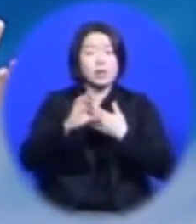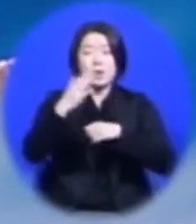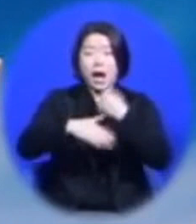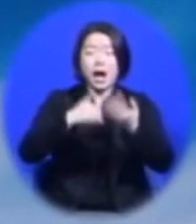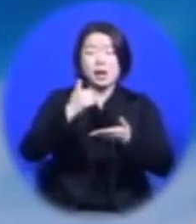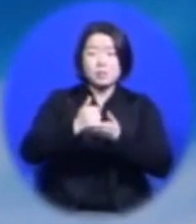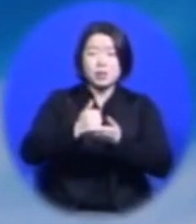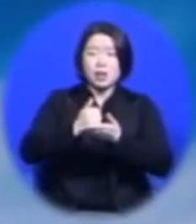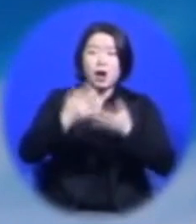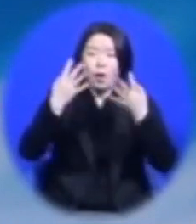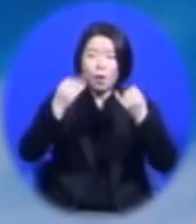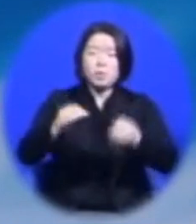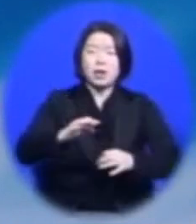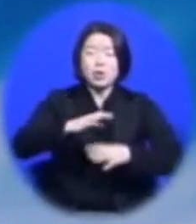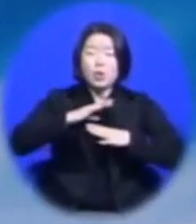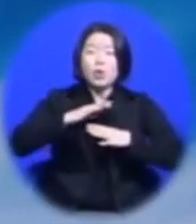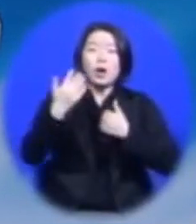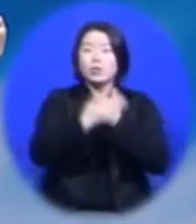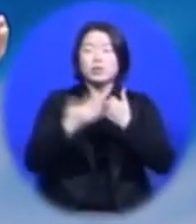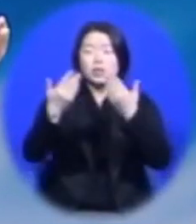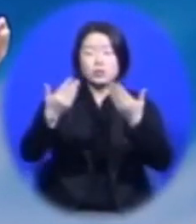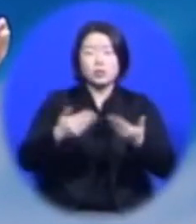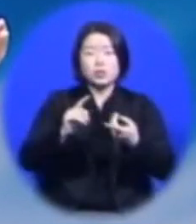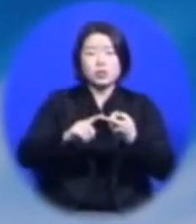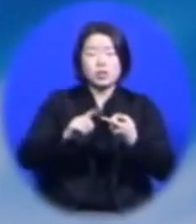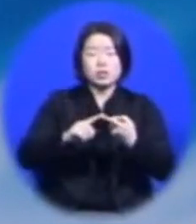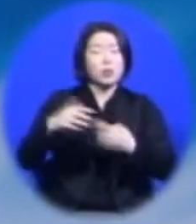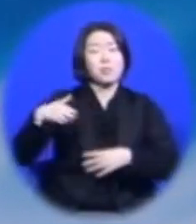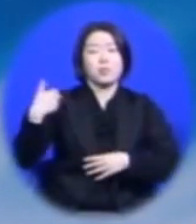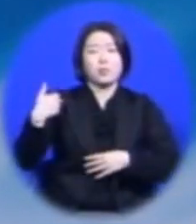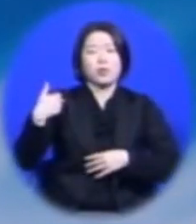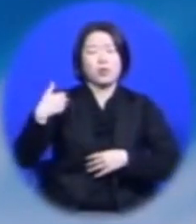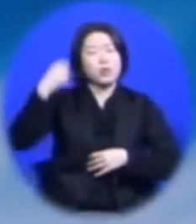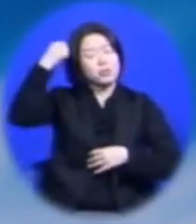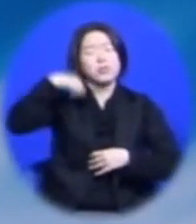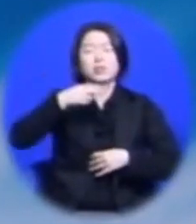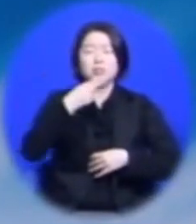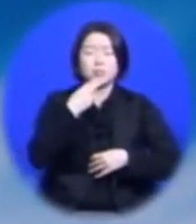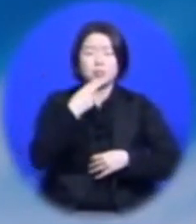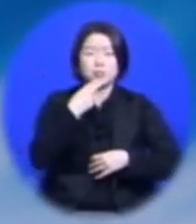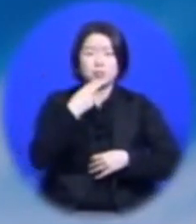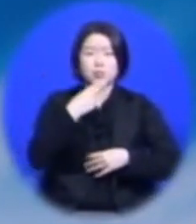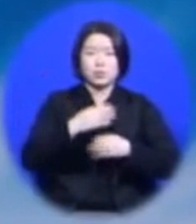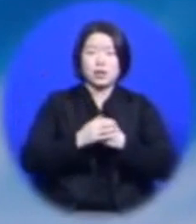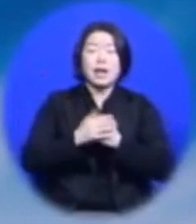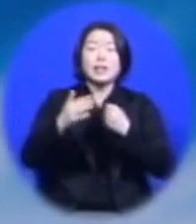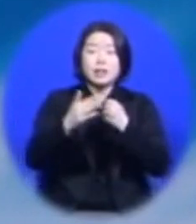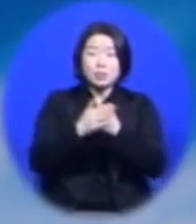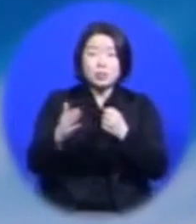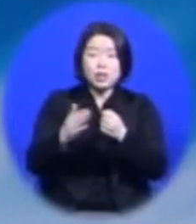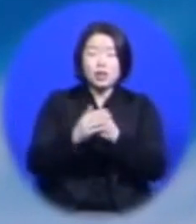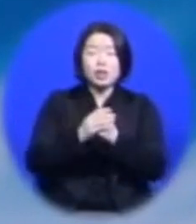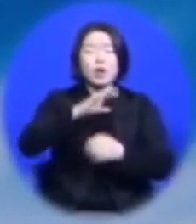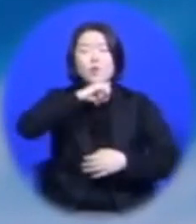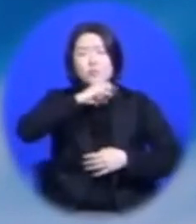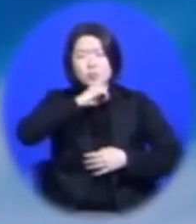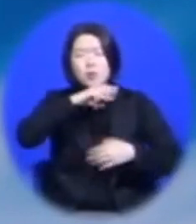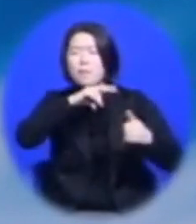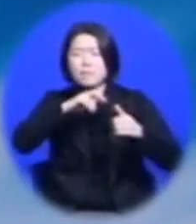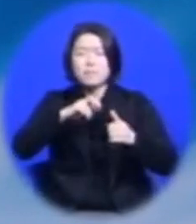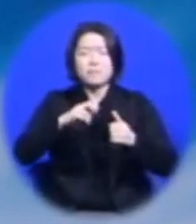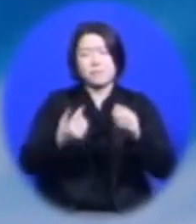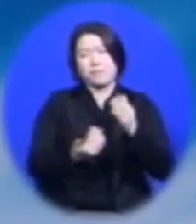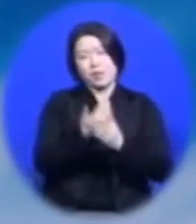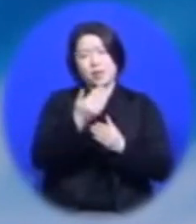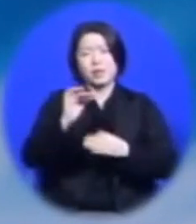놀라운 은혜를 주고 계신지를 전혀 모르는 것이거든요. 감각이 없는 것입니다. 그러니까 불평과 불만이